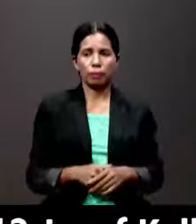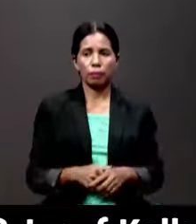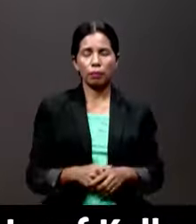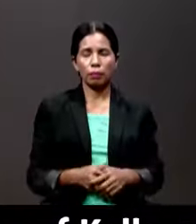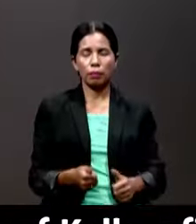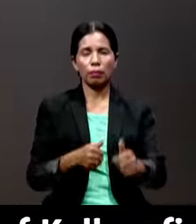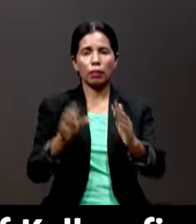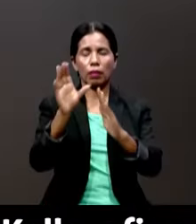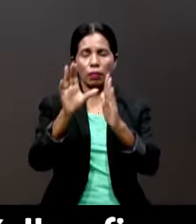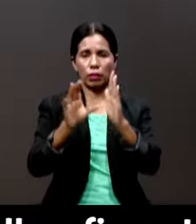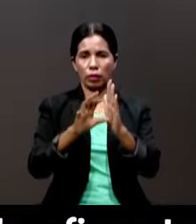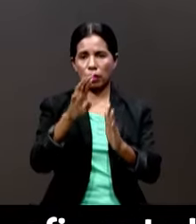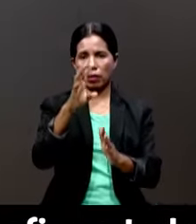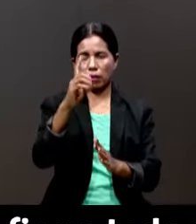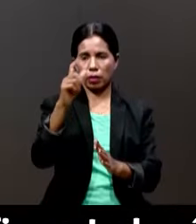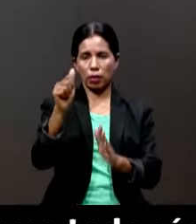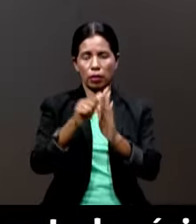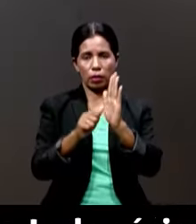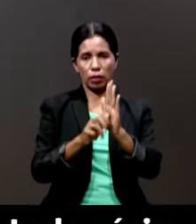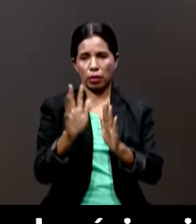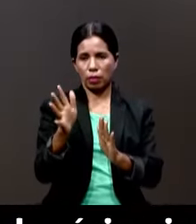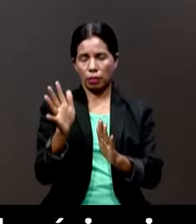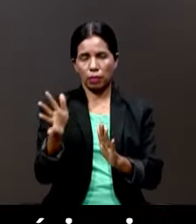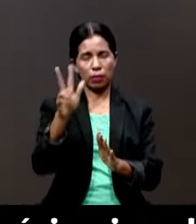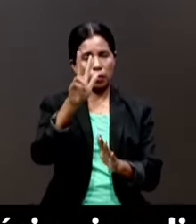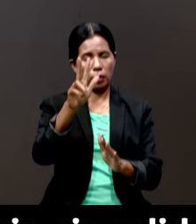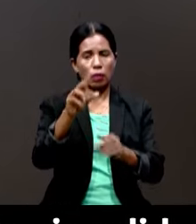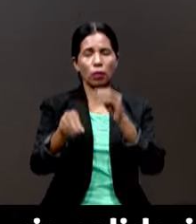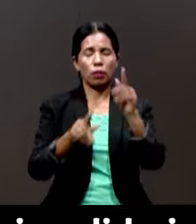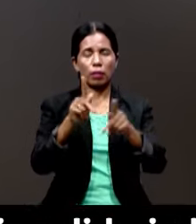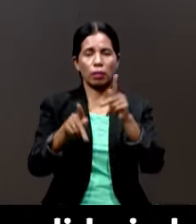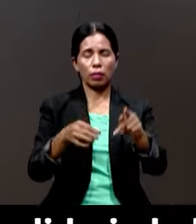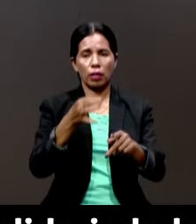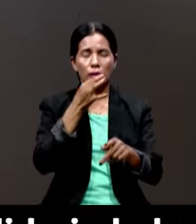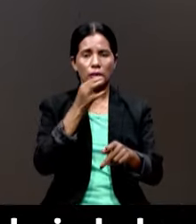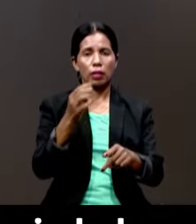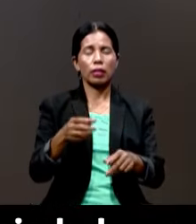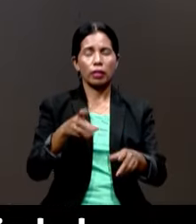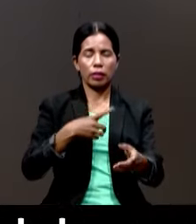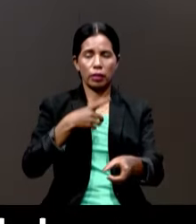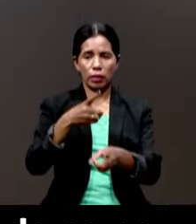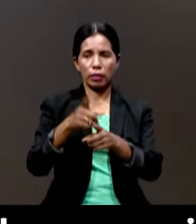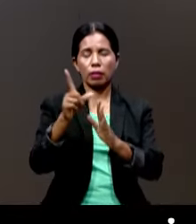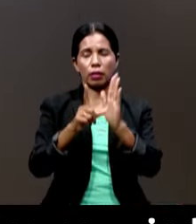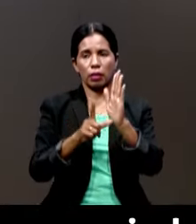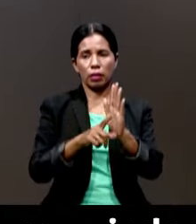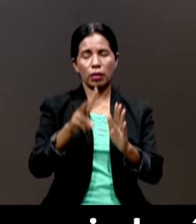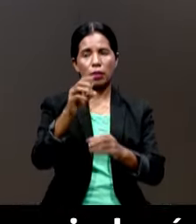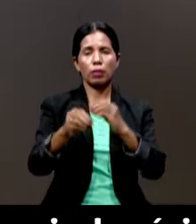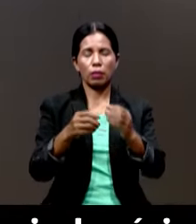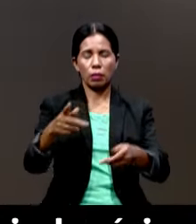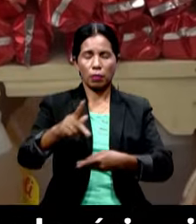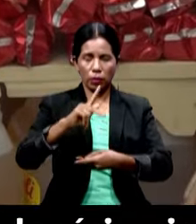Tuir konstitusion RTL artikel 58 kono ba konsumedor sirane direitu no lei numero 8 bara ringrosan resinen kono ba